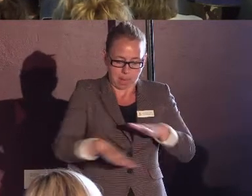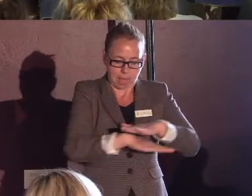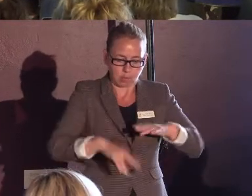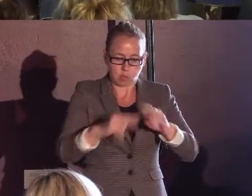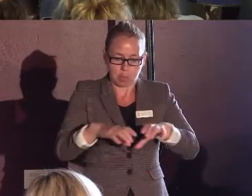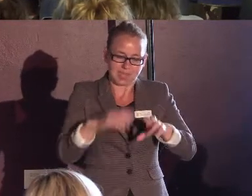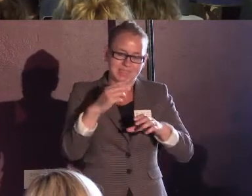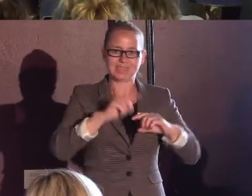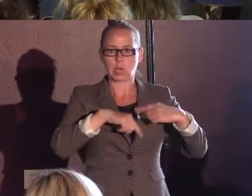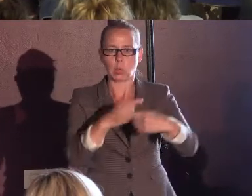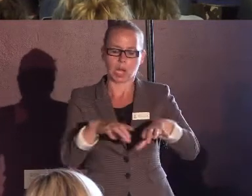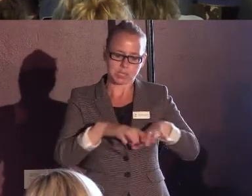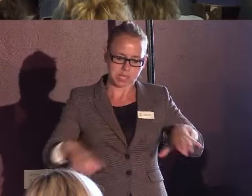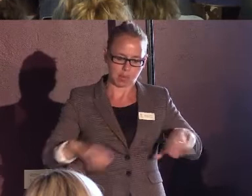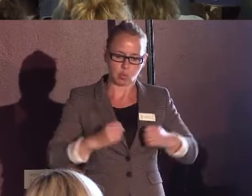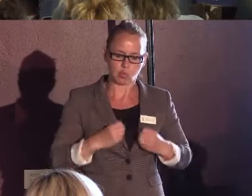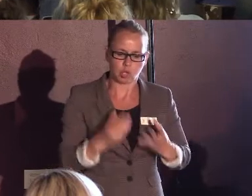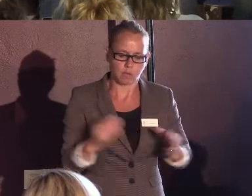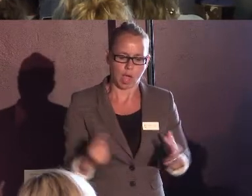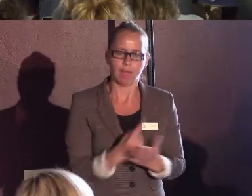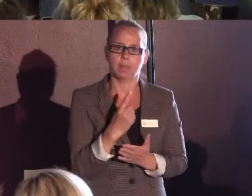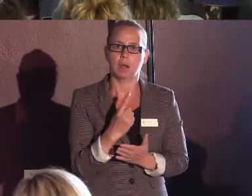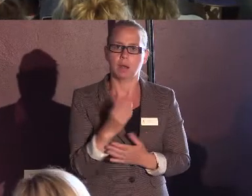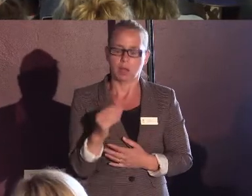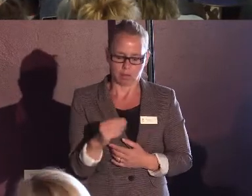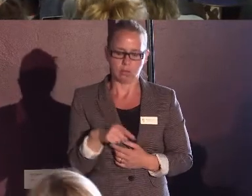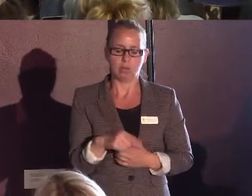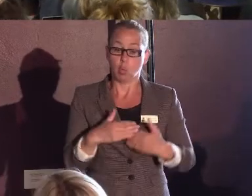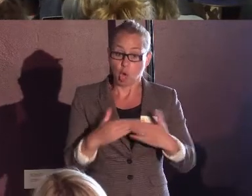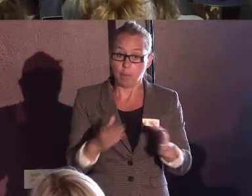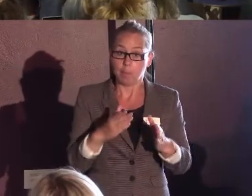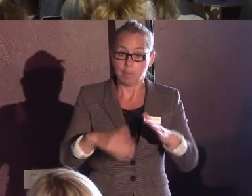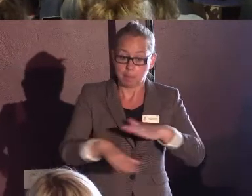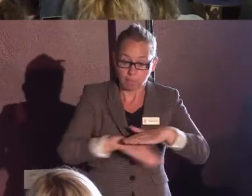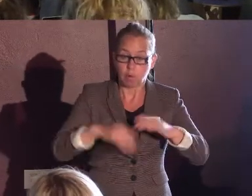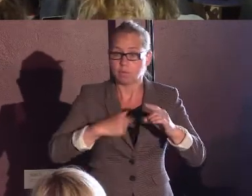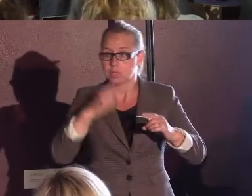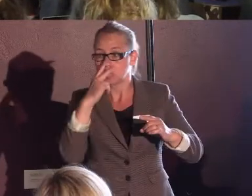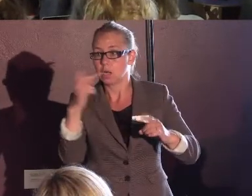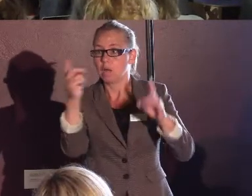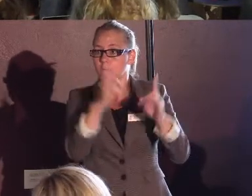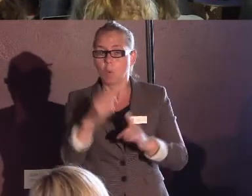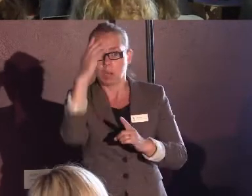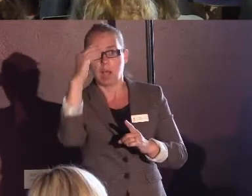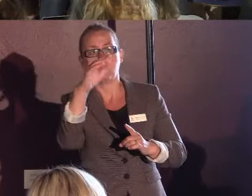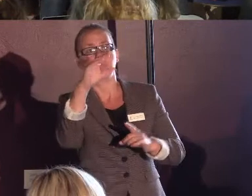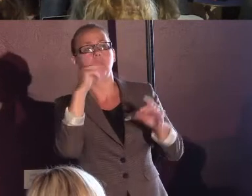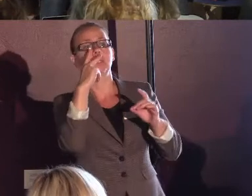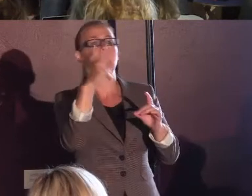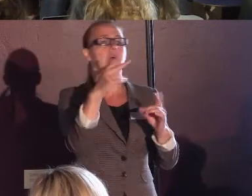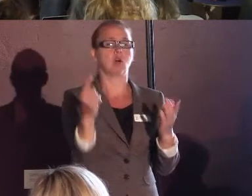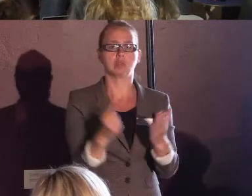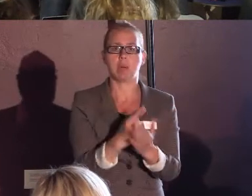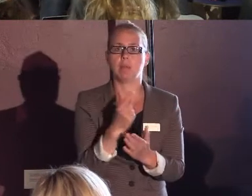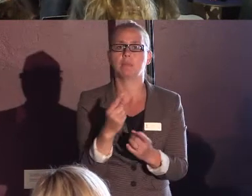traditionella scenuttrycken, vad händer? Och dels i den här öppna plattformen som vi hade utåt där folk liksom kunde ta del av vad vi gjorde och vi